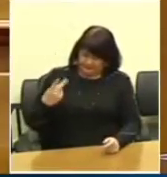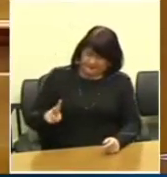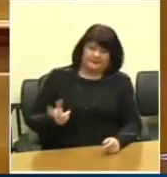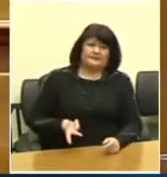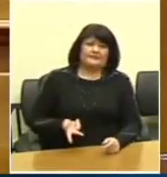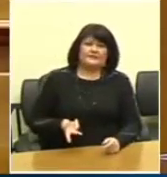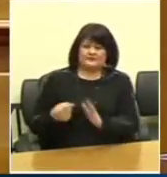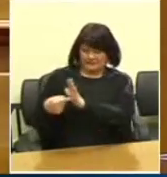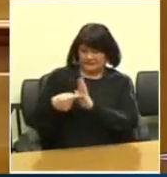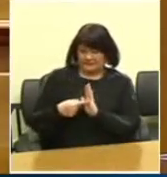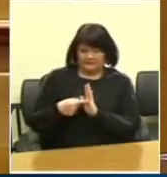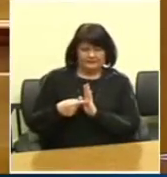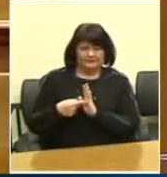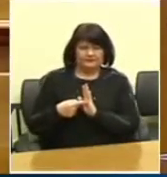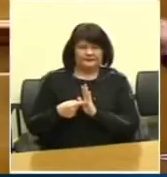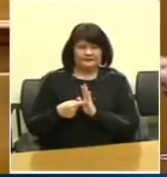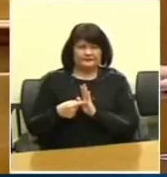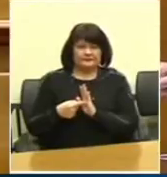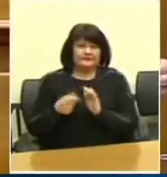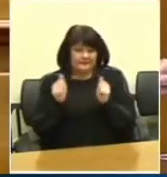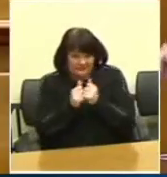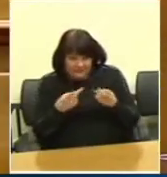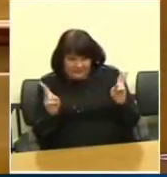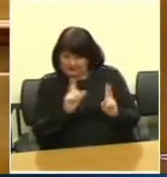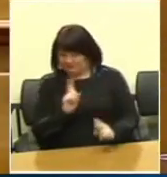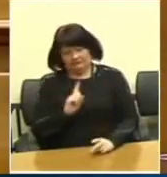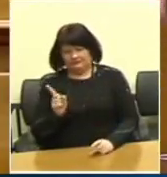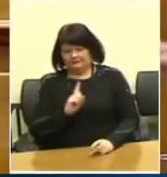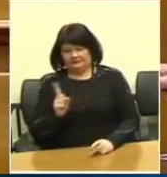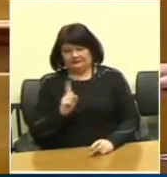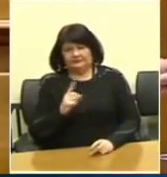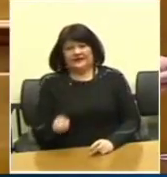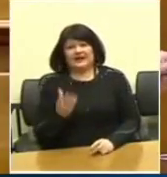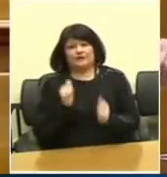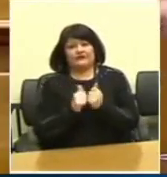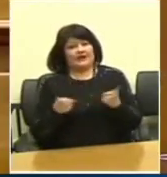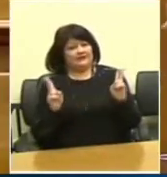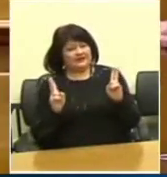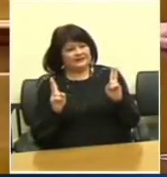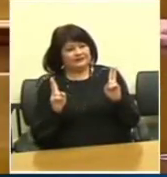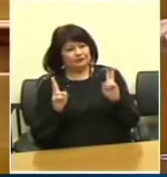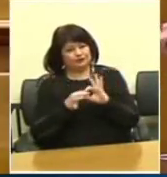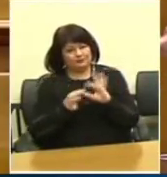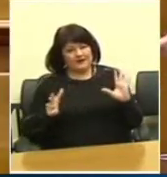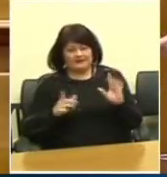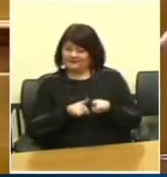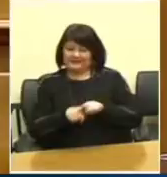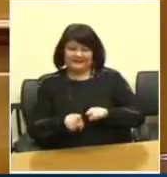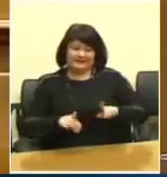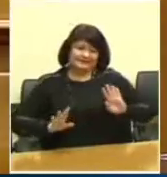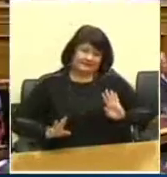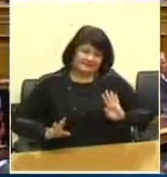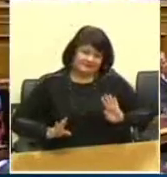αποτελεί την αποφιλελευθερωποίηση του νεοφιλελευθερισμού. Την αποφιλελευθερωποίηση